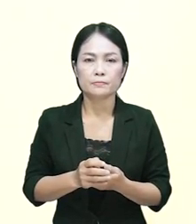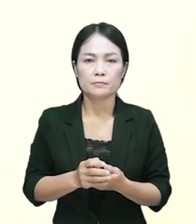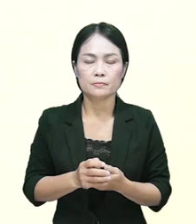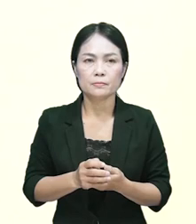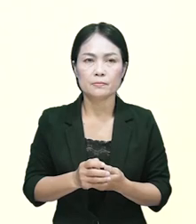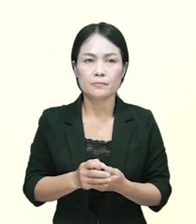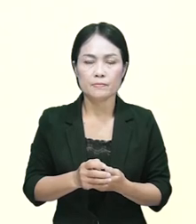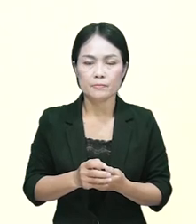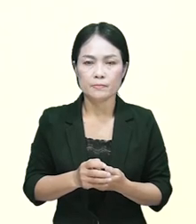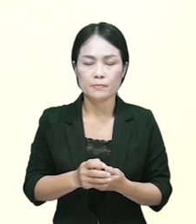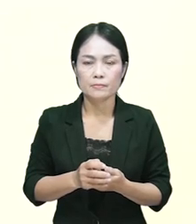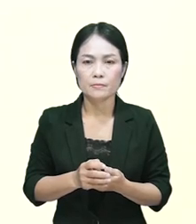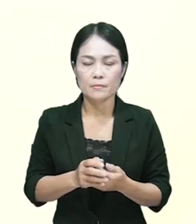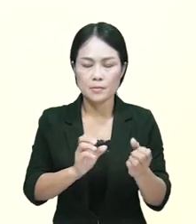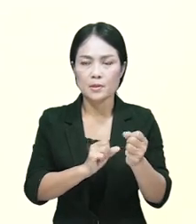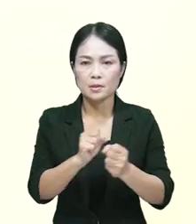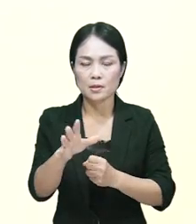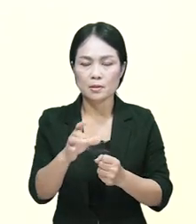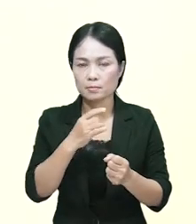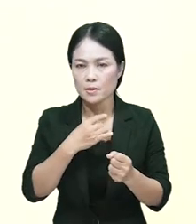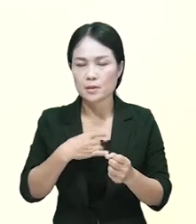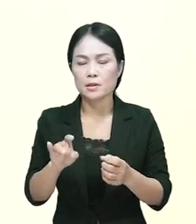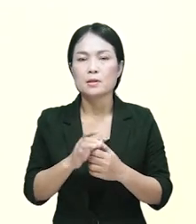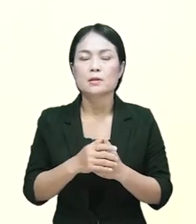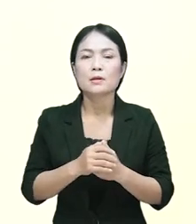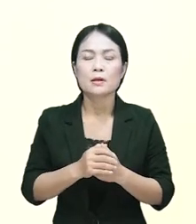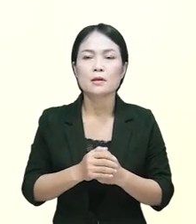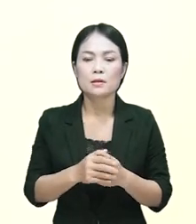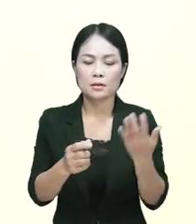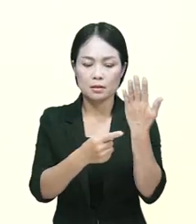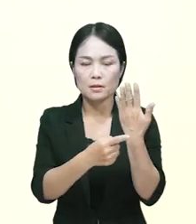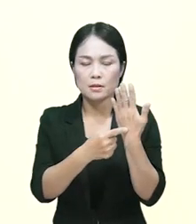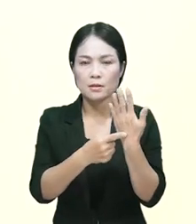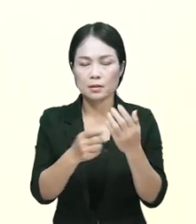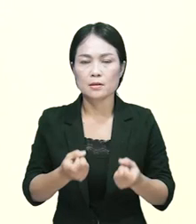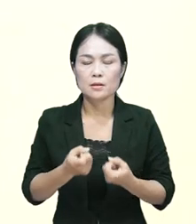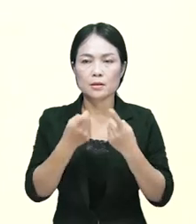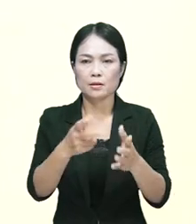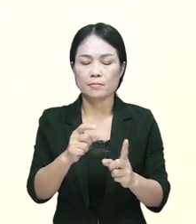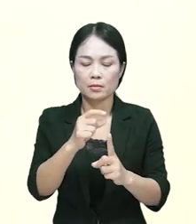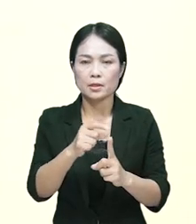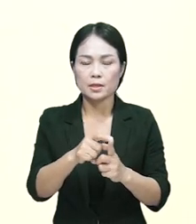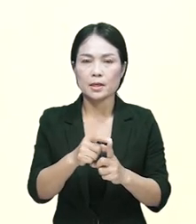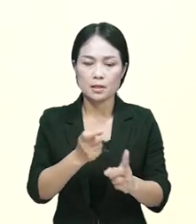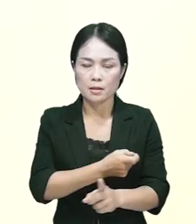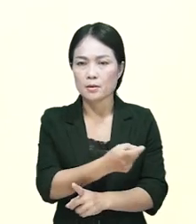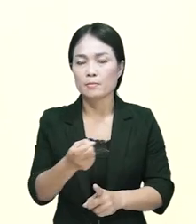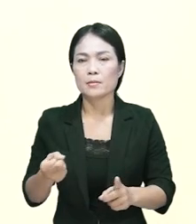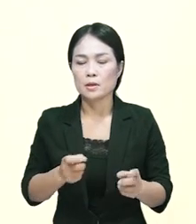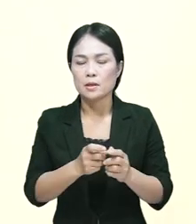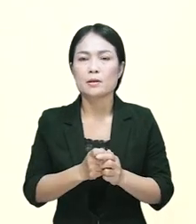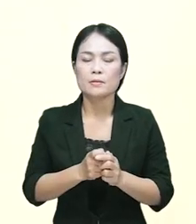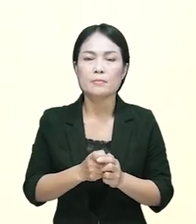អញ្ចឹងនេះកូននេះចាប់ដើមពីពាក្យព្រោះដល់សញ្ញាខណ្ឌគឺជាហេតុចាប់ដើមពីពាក្យថាភោជនីយដ្ឋានរហូតដ